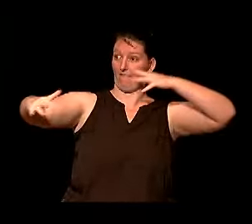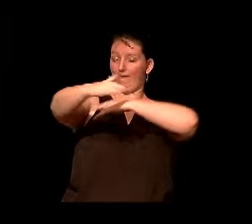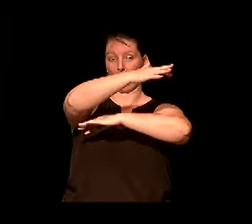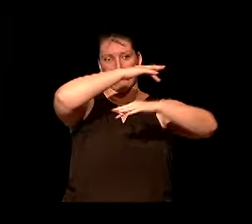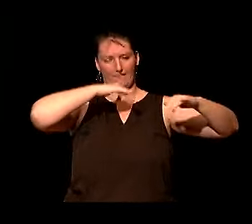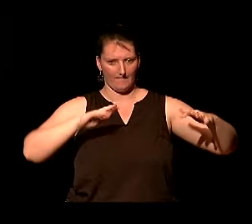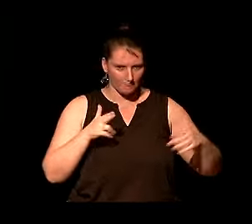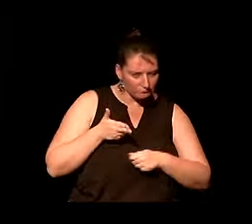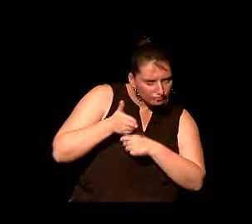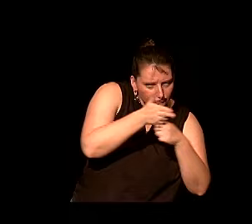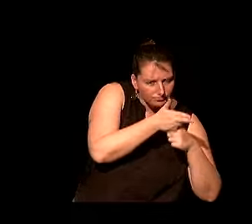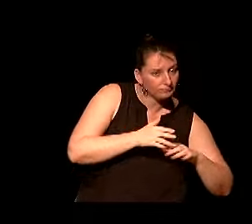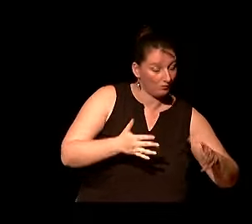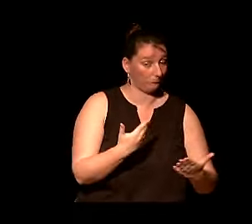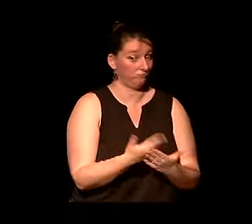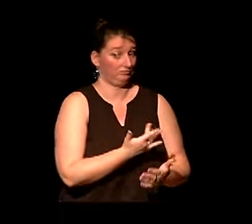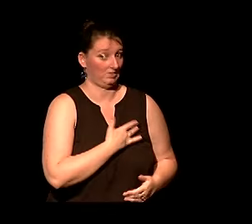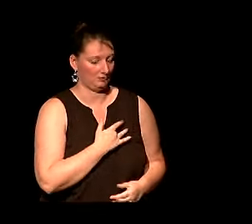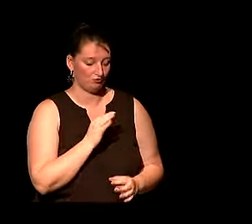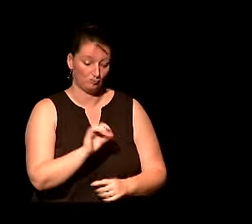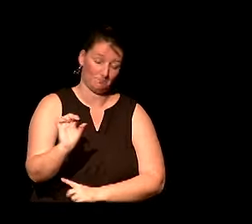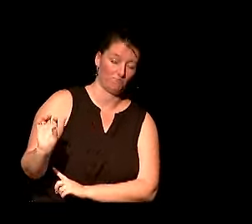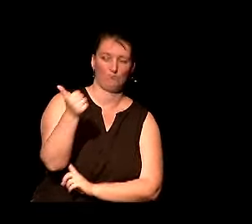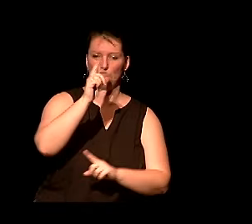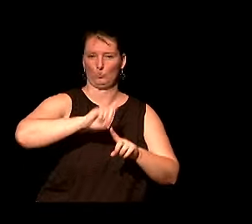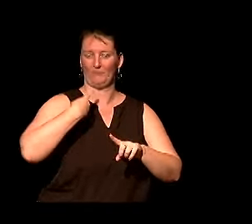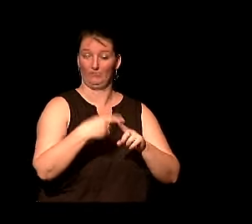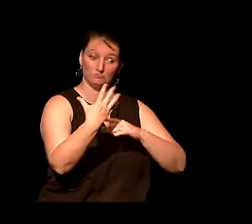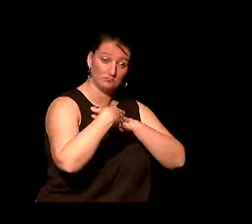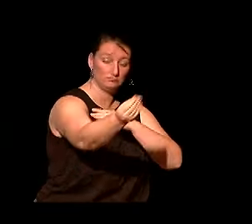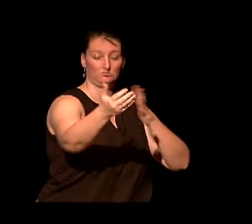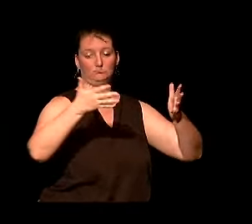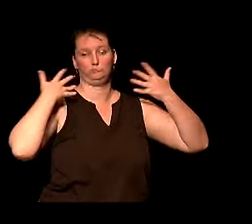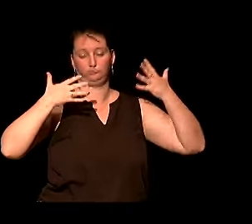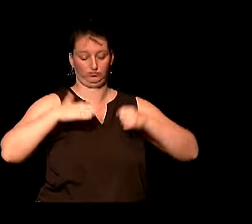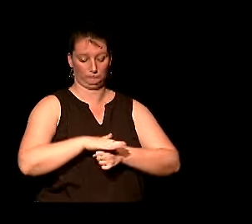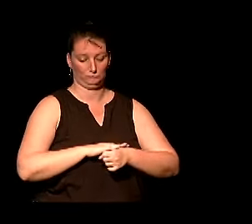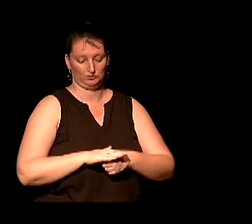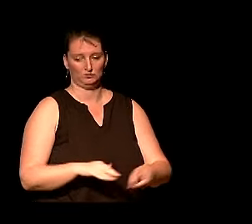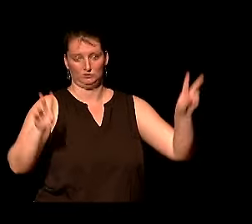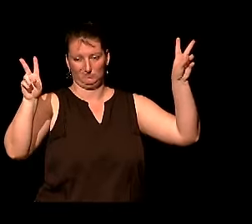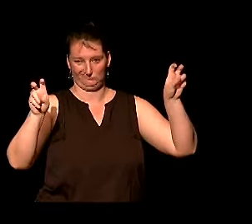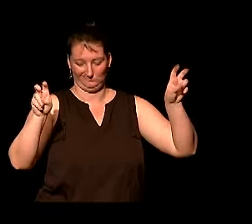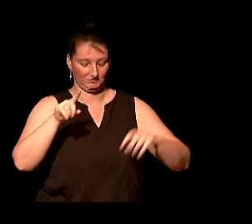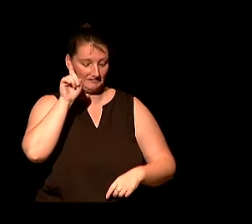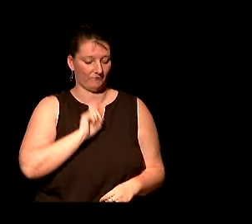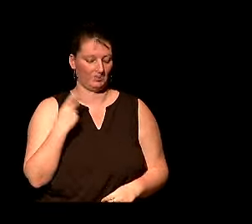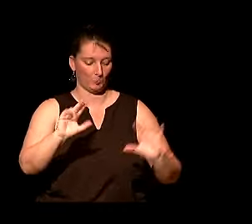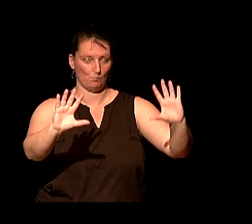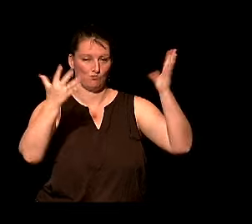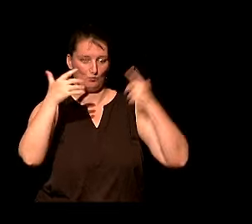question intéressante. Et le premier film tourné en plein air, hein, c'est La fille du bois